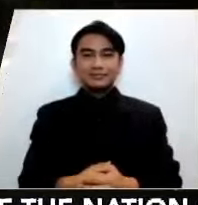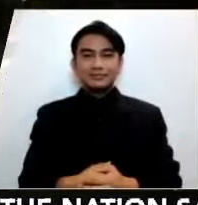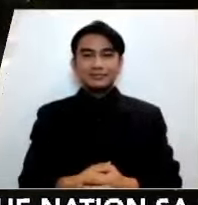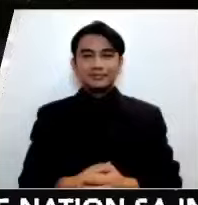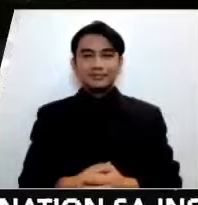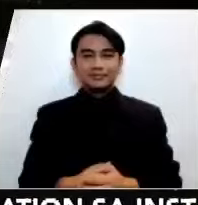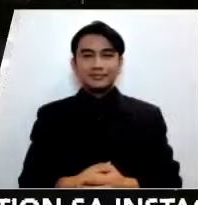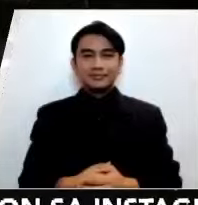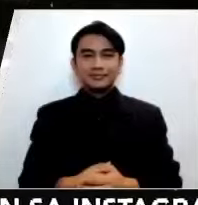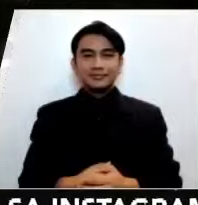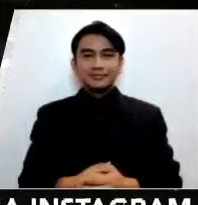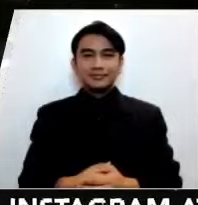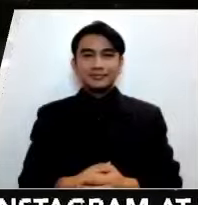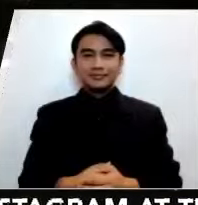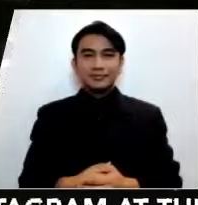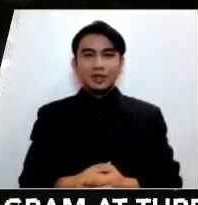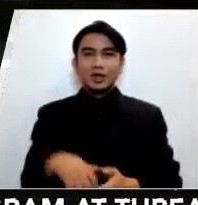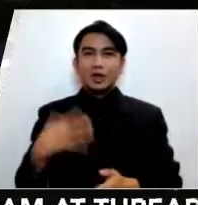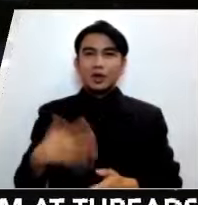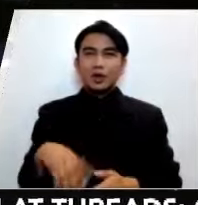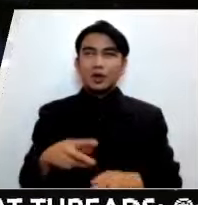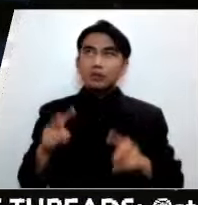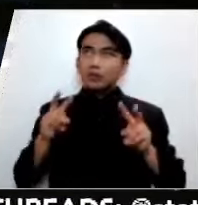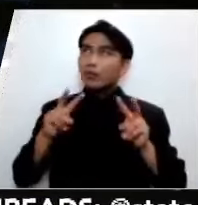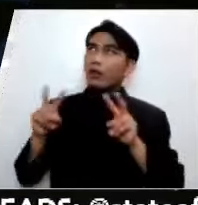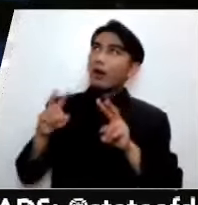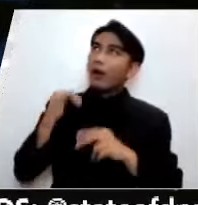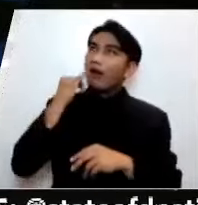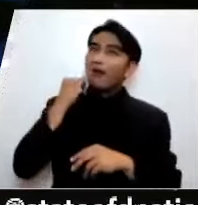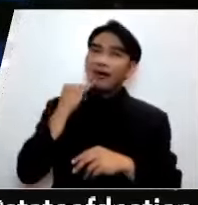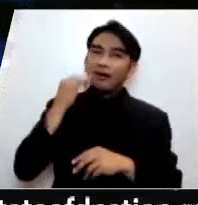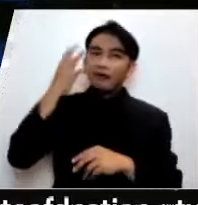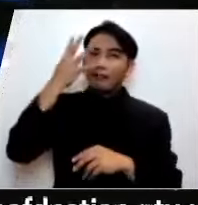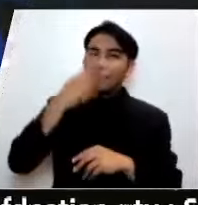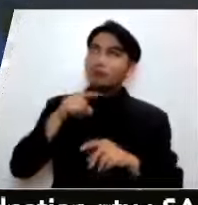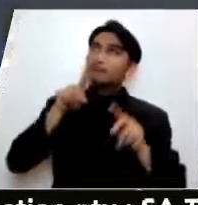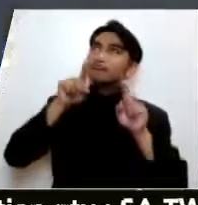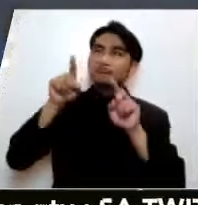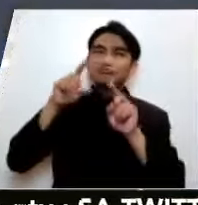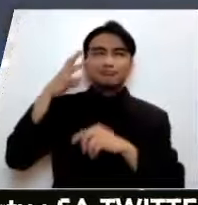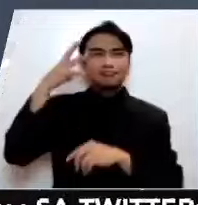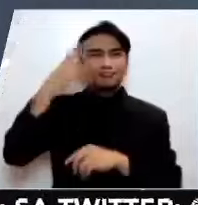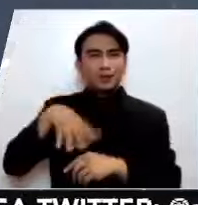Hindi ka magsasawang tumingala kung ang langit ganyang kaganda.